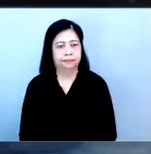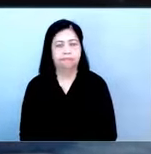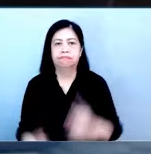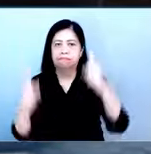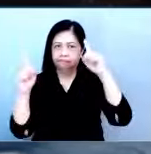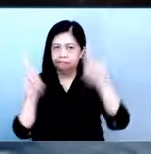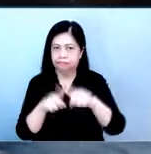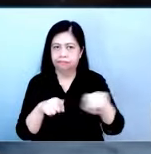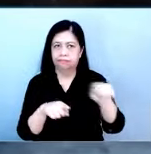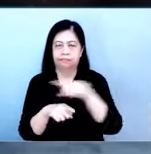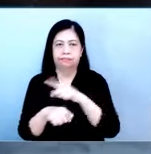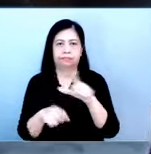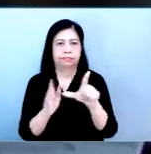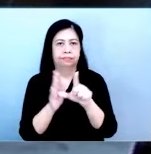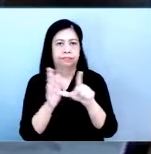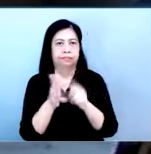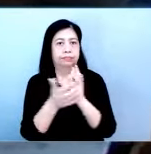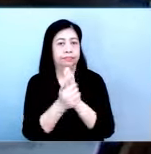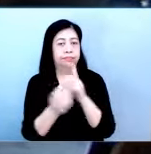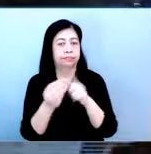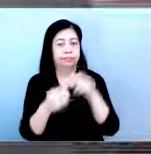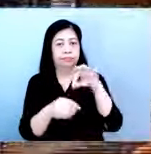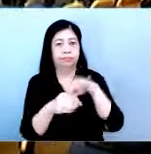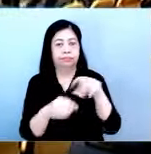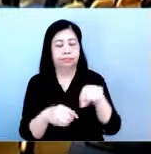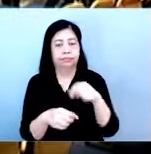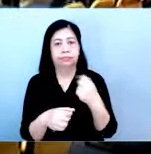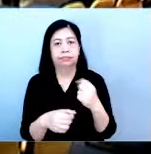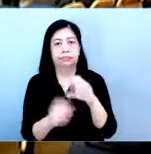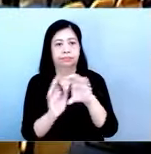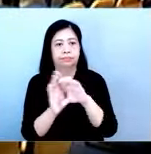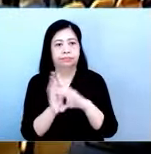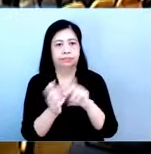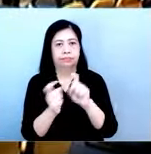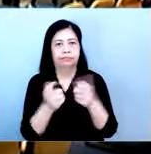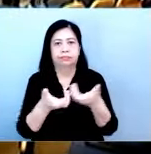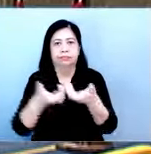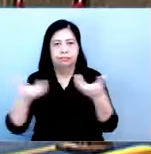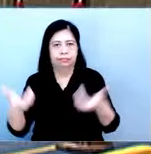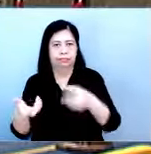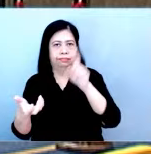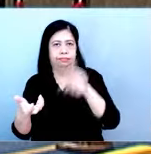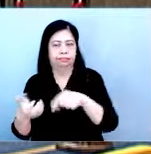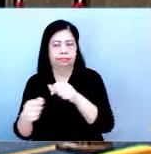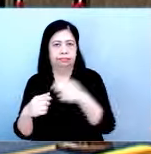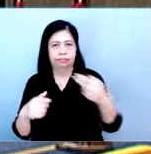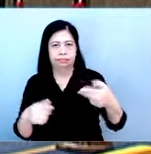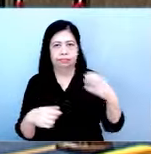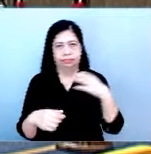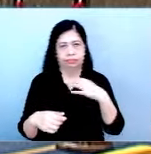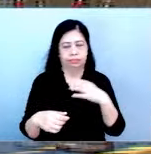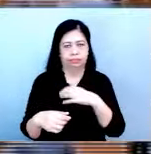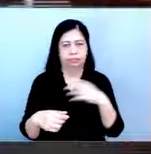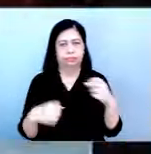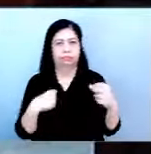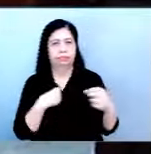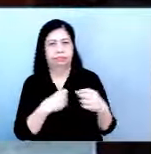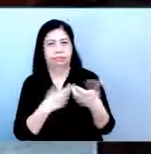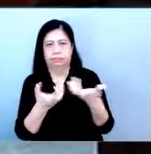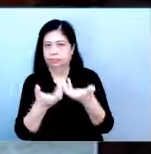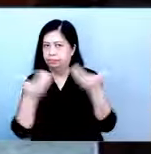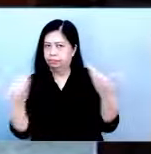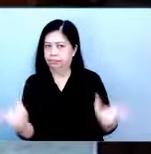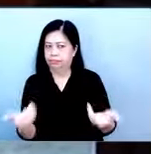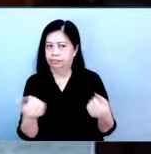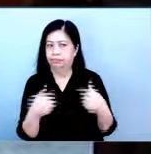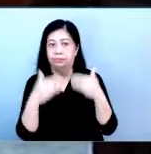ang mga legal experts pagdating sa botohan sa charter change. Magkahiwalay daw dapat ang mataas at mababang kapulungan ng Kongreso. Sa